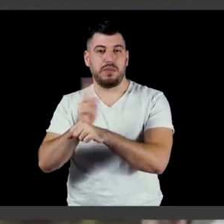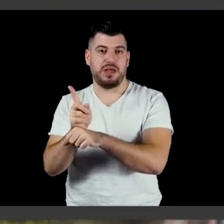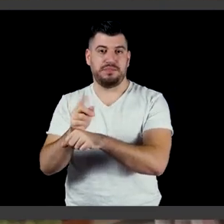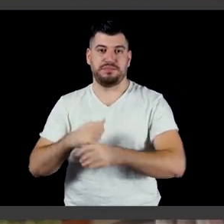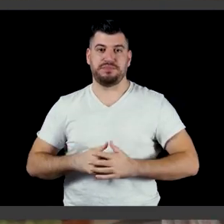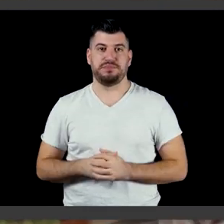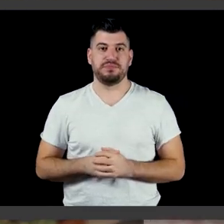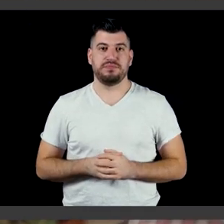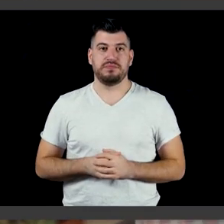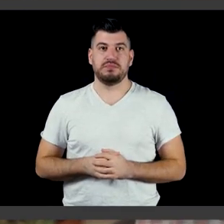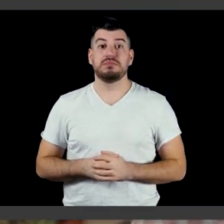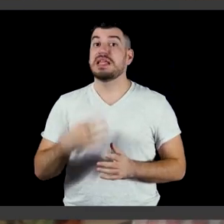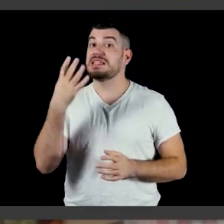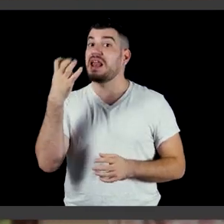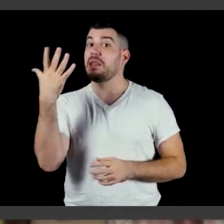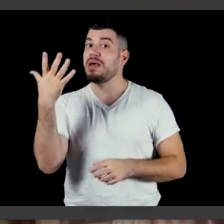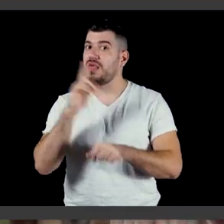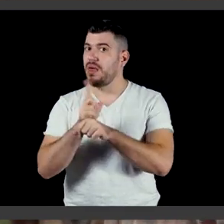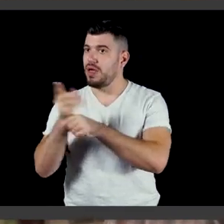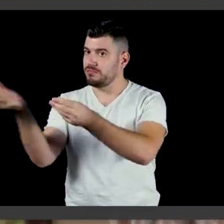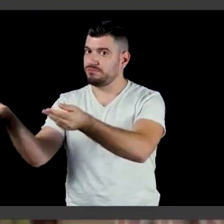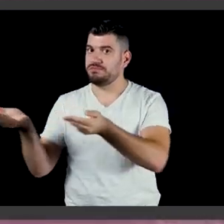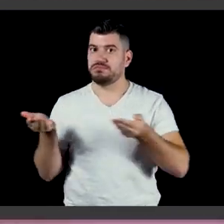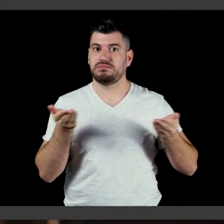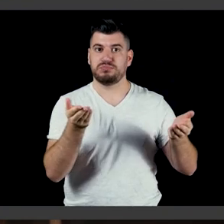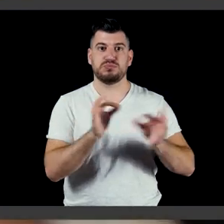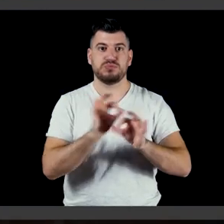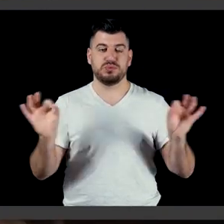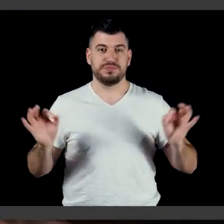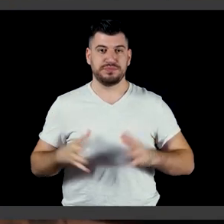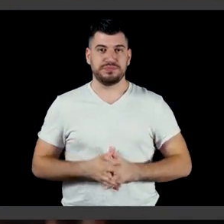45. Μετά από 45 λεπτά η πορτοκαλόπιτά μας είναι έτοιμη.